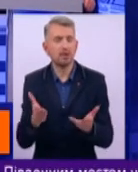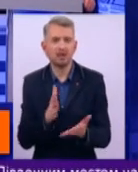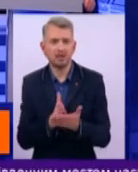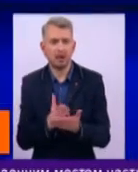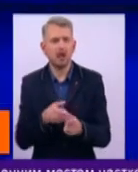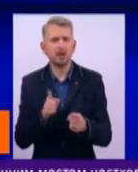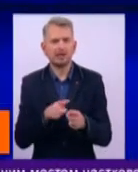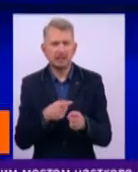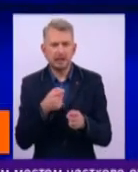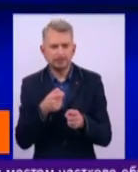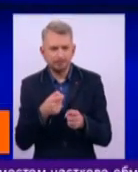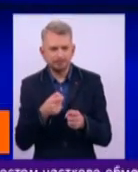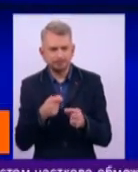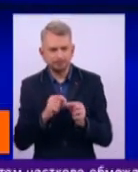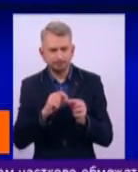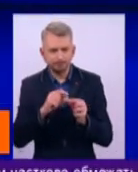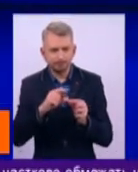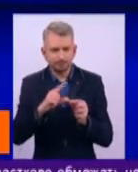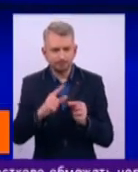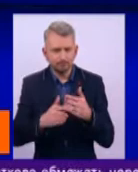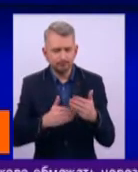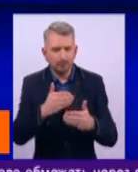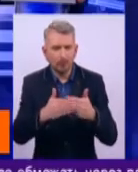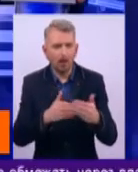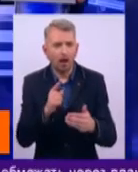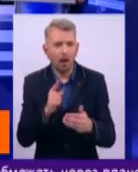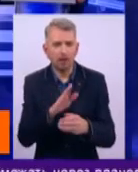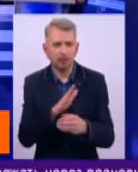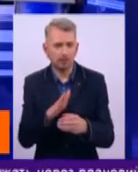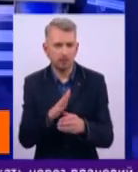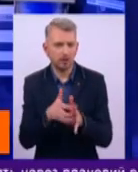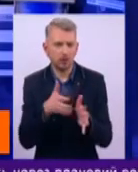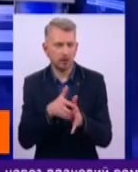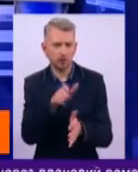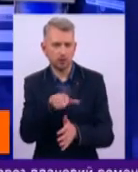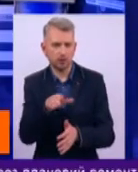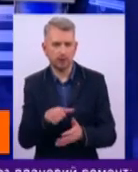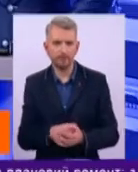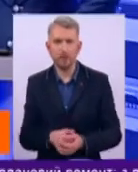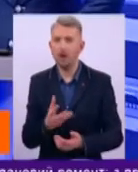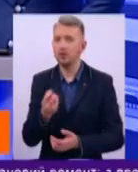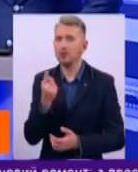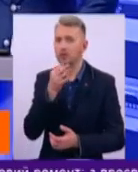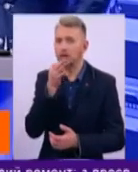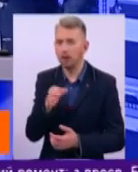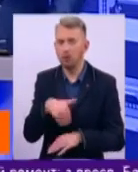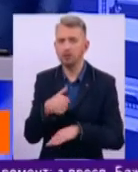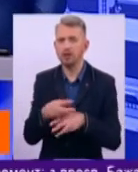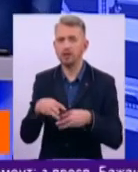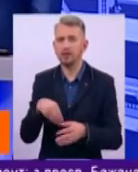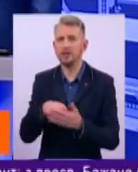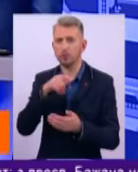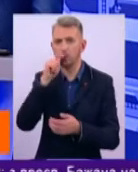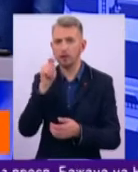певні зрушення, зміни світоглядні, але це ще не критична маса людей. Ну, ось ще одна реакція. Очільник Мінфіну